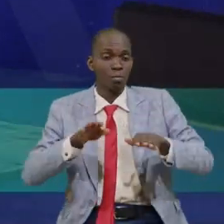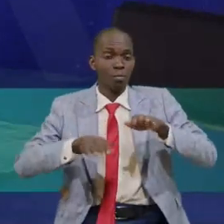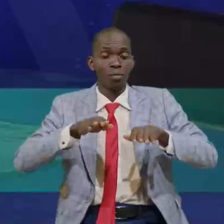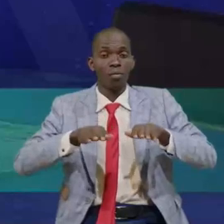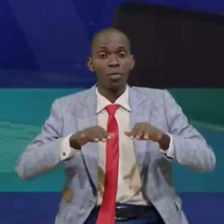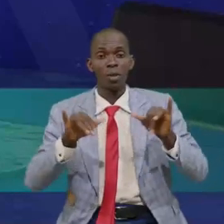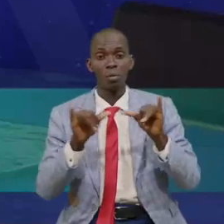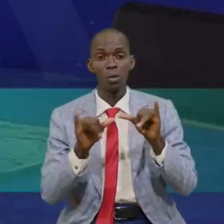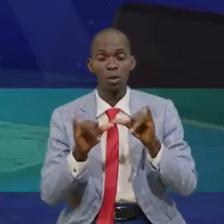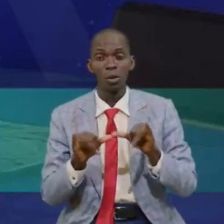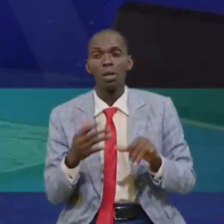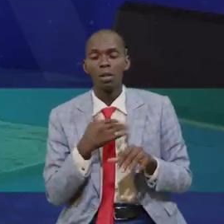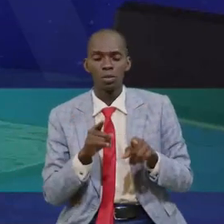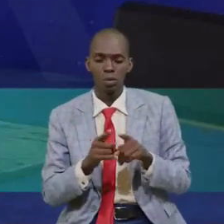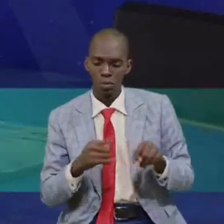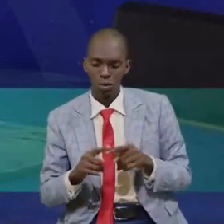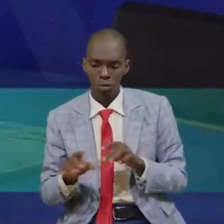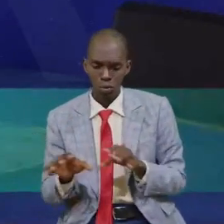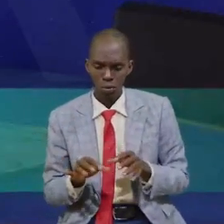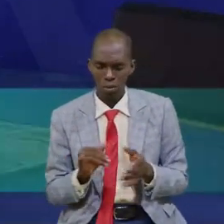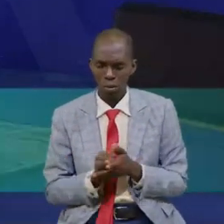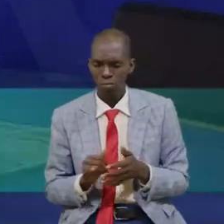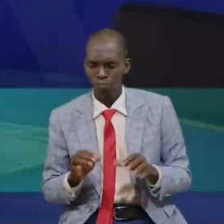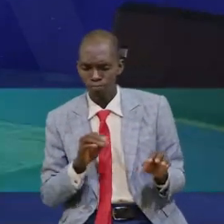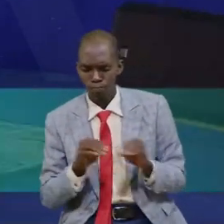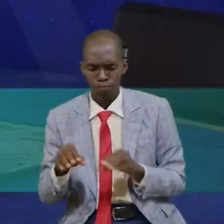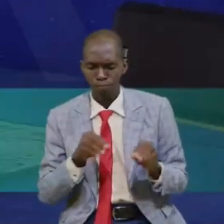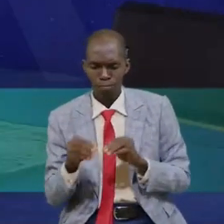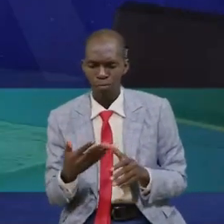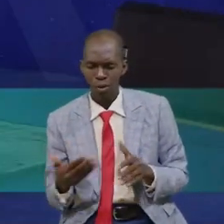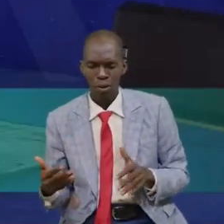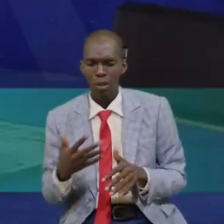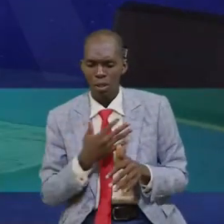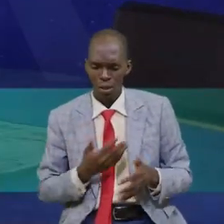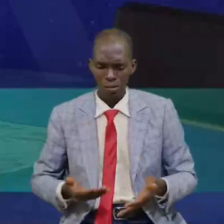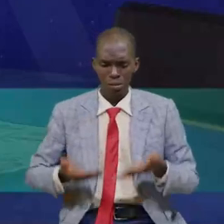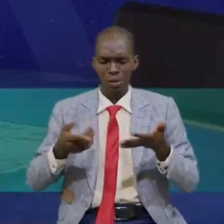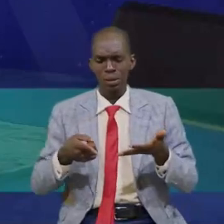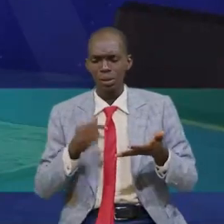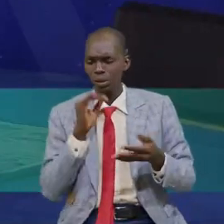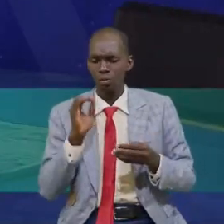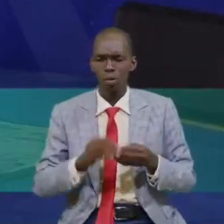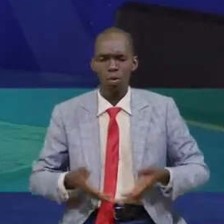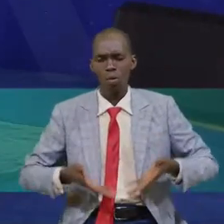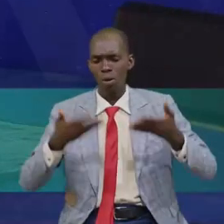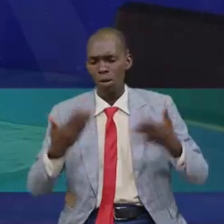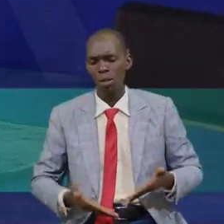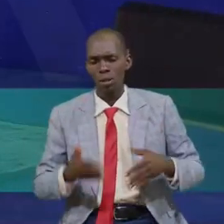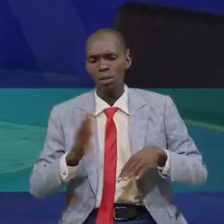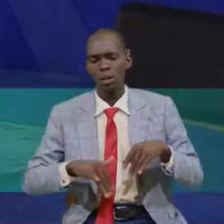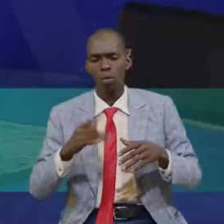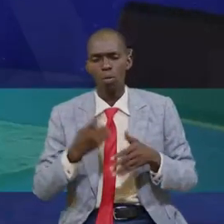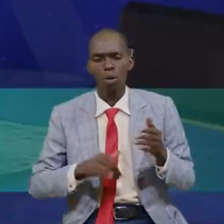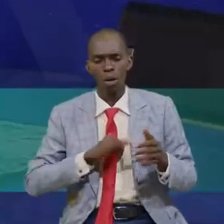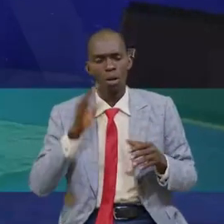vous essayez de soulever, et c'est lourd, que le poids autorisé avant que vous ne preniez